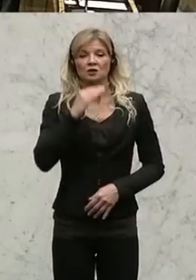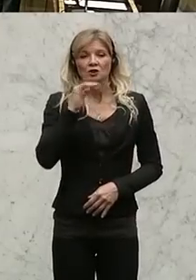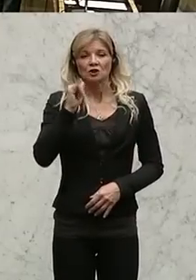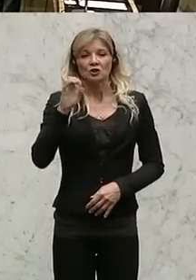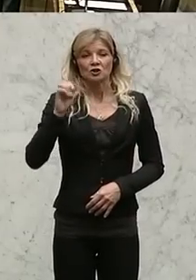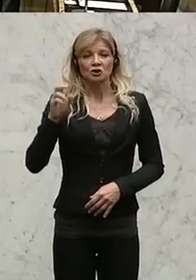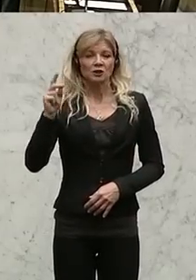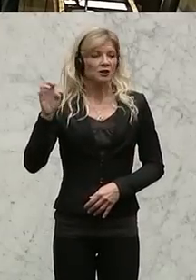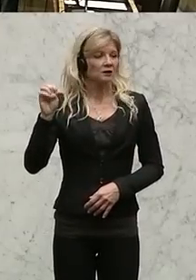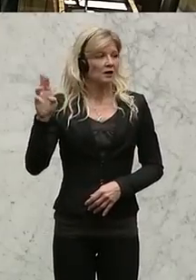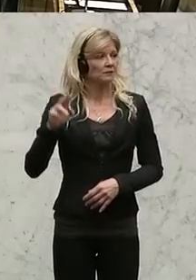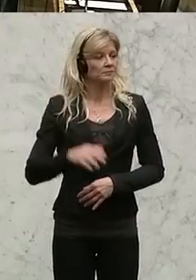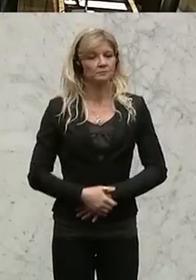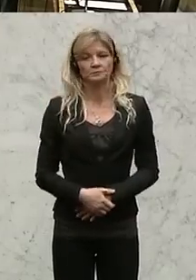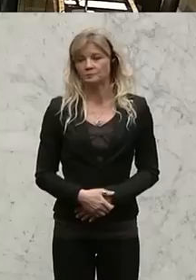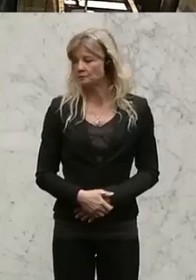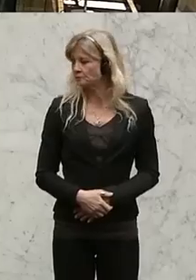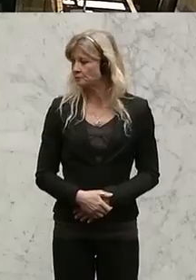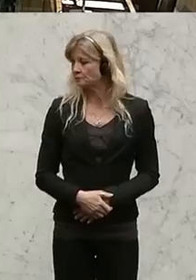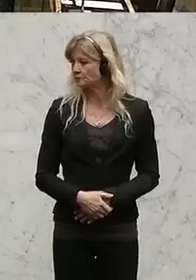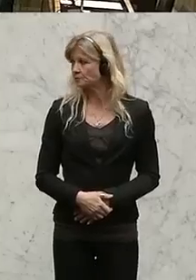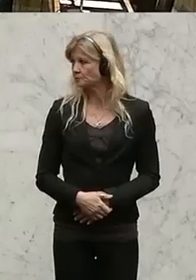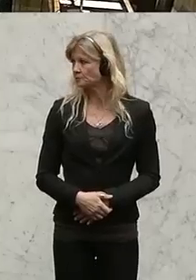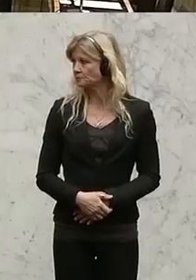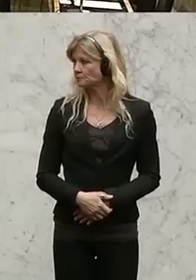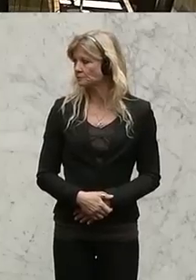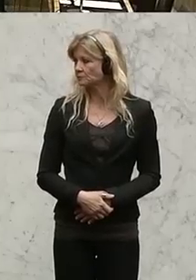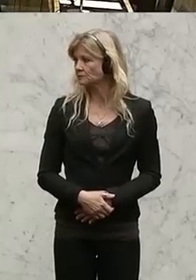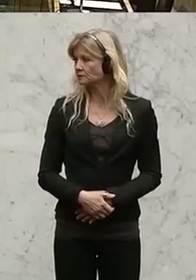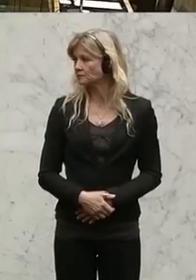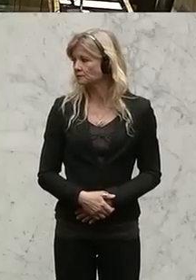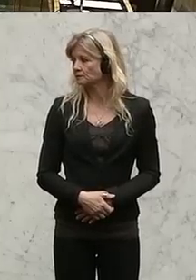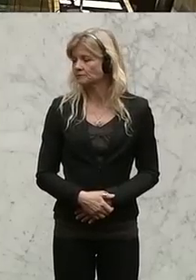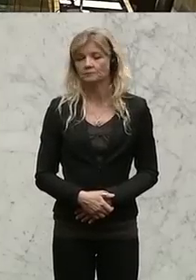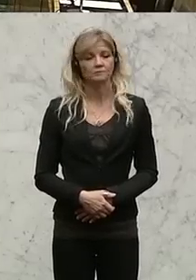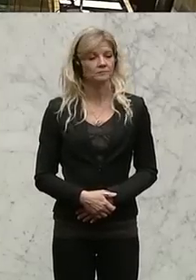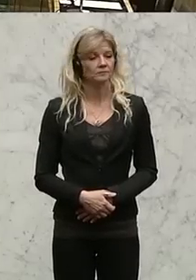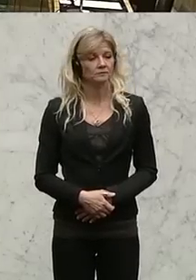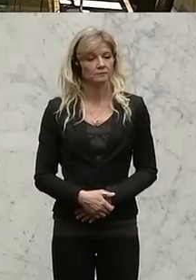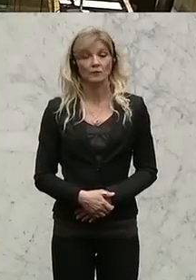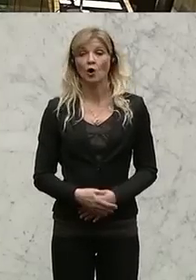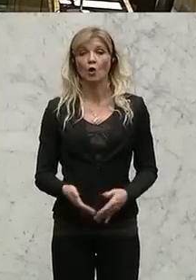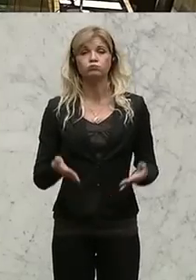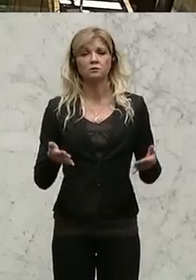Berichts der Bundesregierung fest. Er fordert hinsichtlich dessen eine Klarstellung des Außenministers.